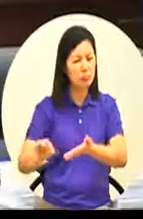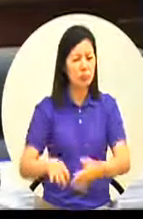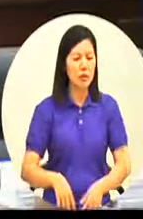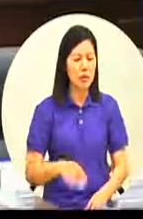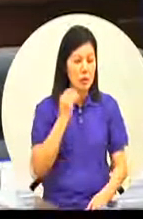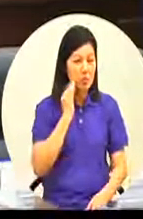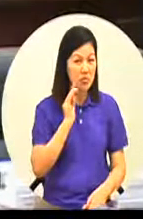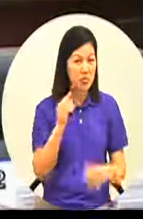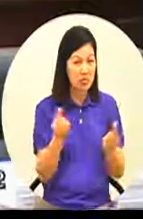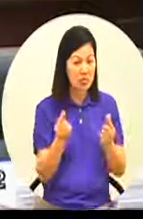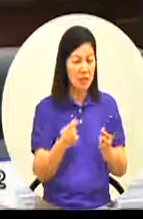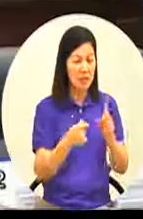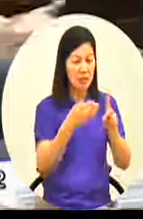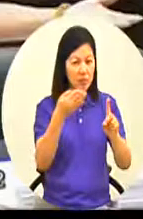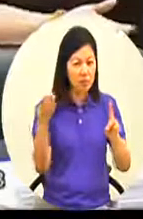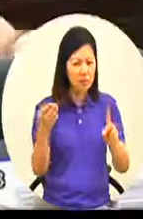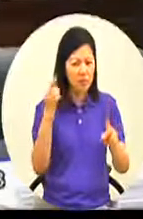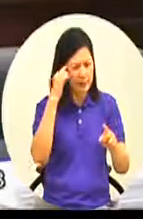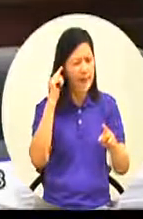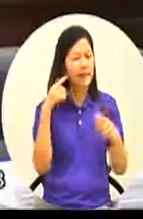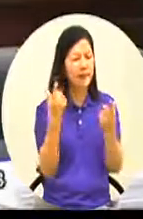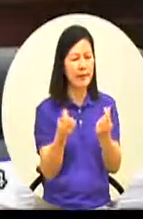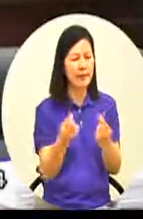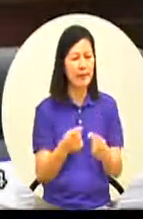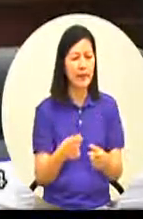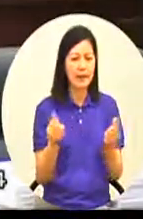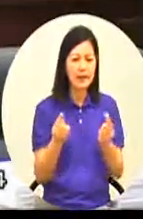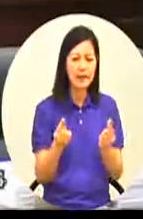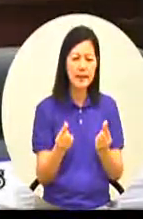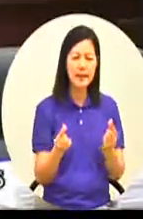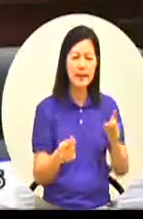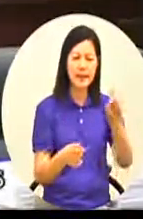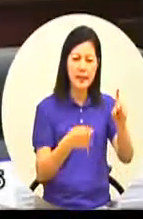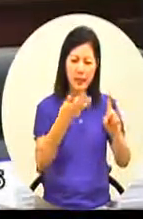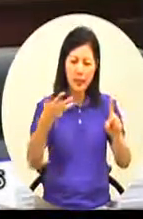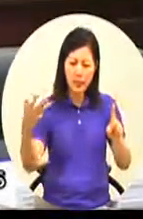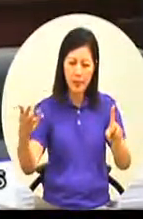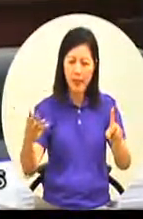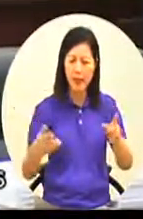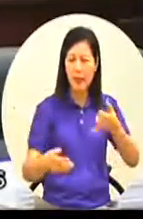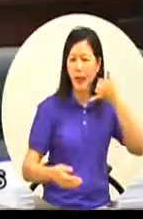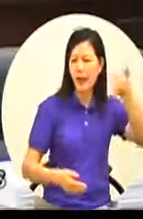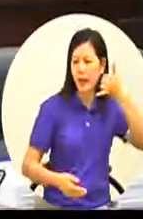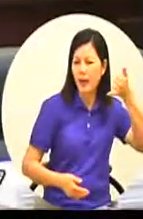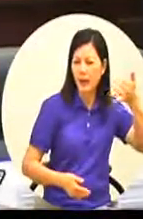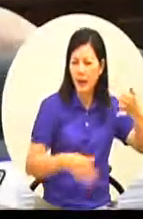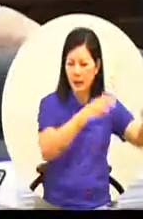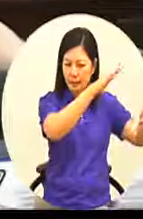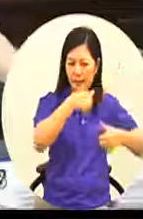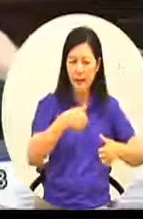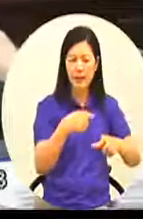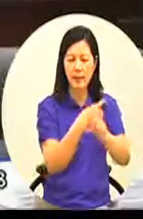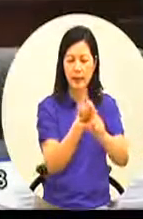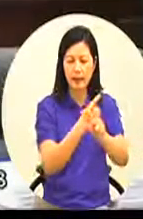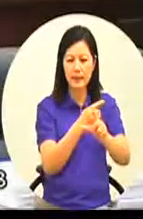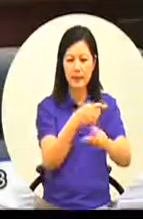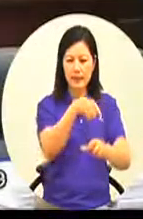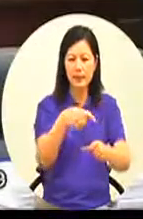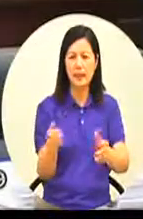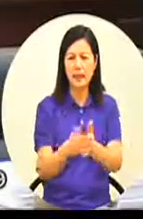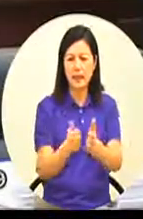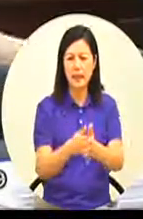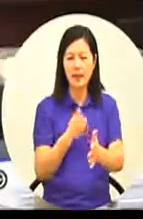我都只要靠1888，要1888就可以直接就联络到。我们要谁车行就来跟政府报道的话，我就